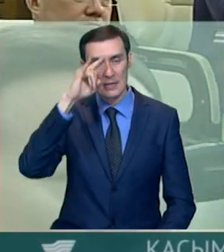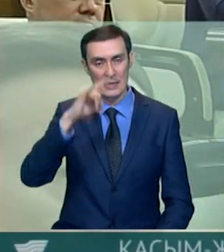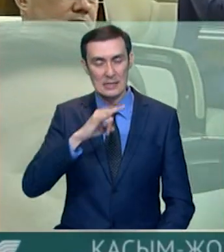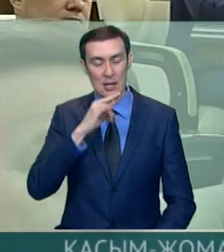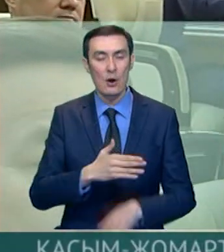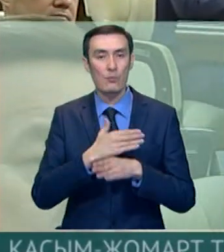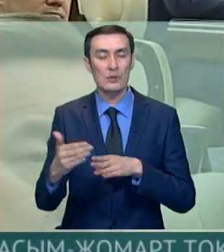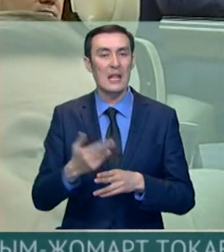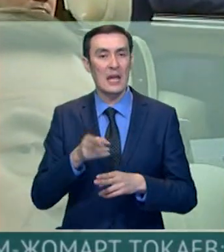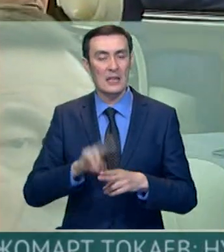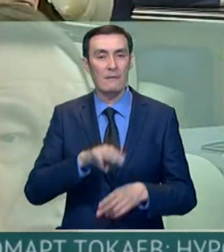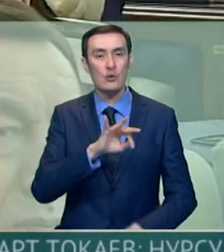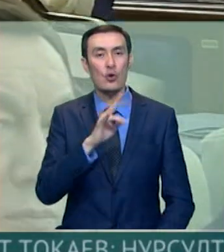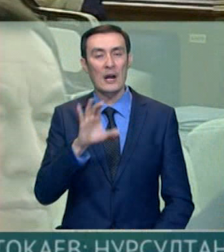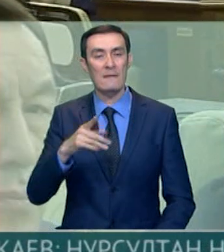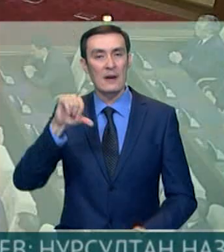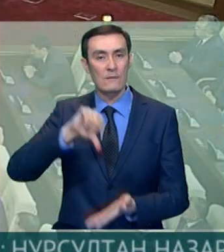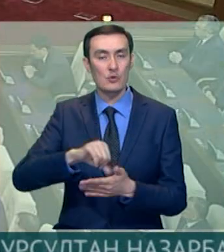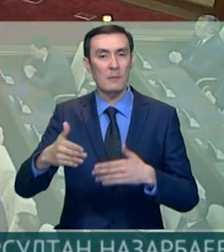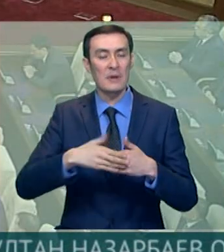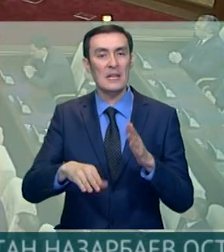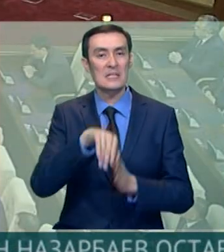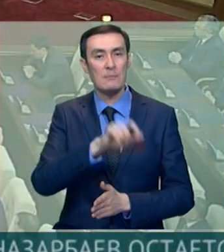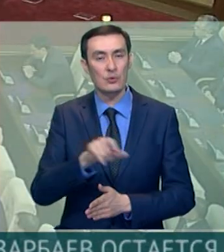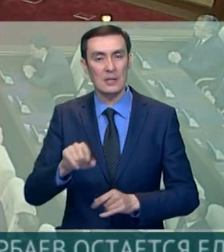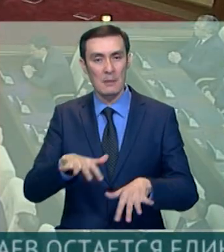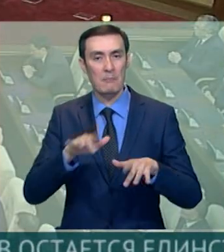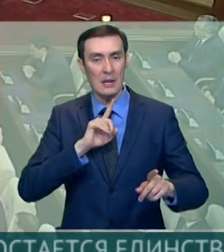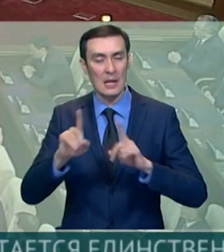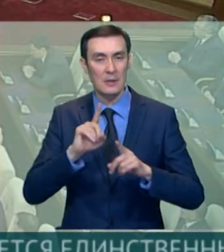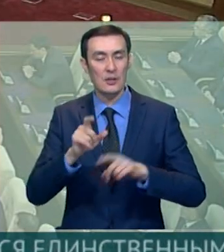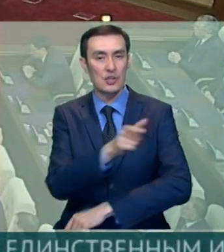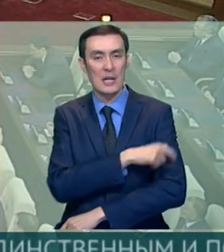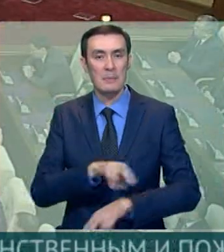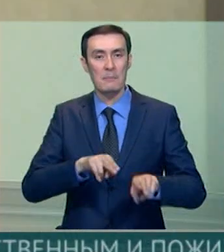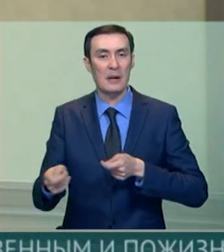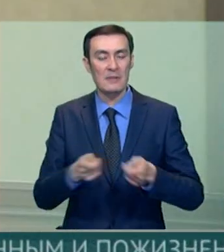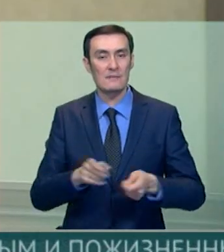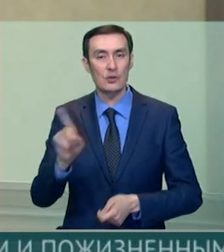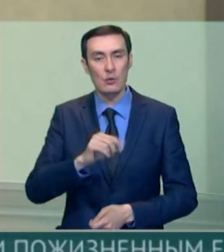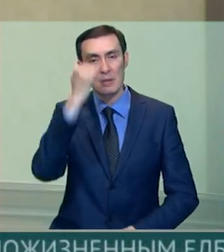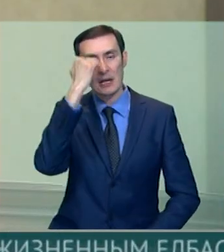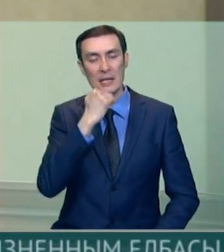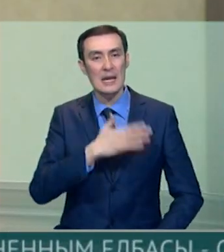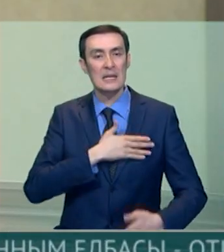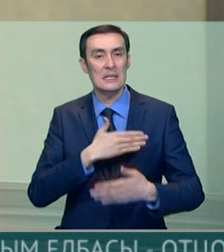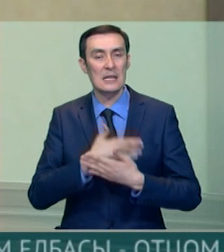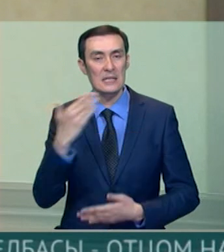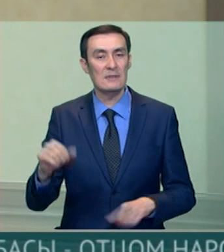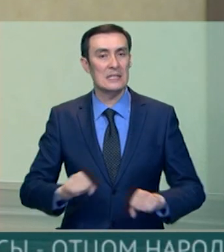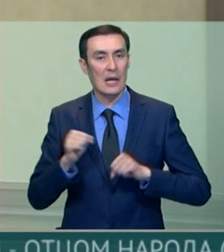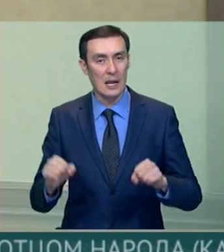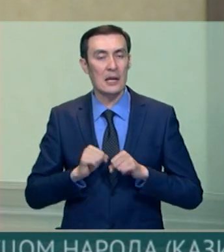Затем Касым-Жомарт Токаев выступил перед депутатами парламента и членами правительства, отметив, что благодаря инициативам и